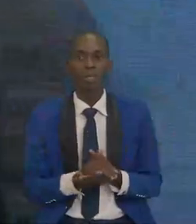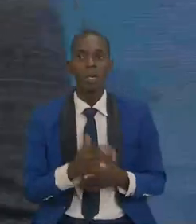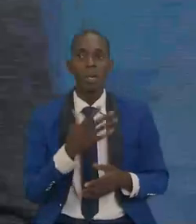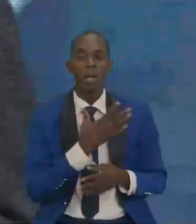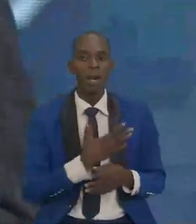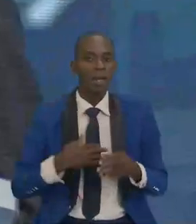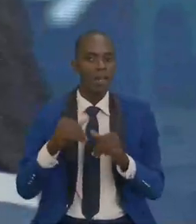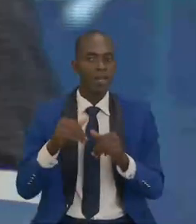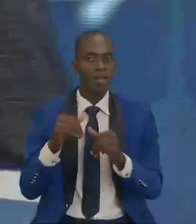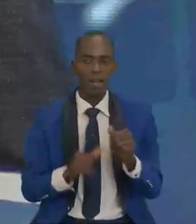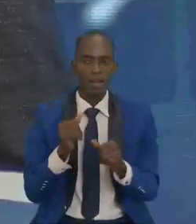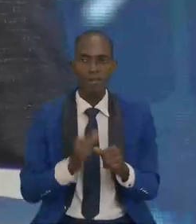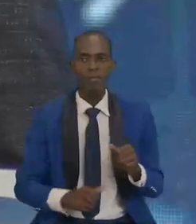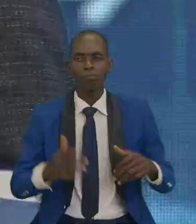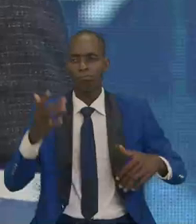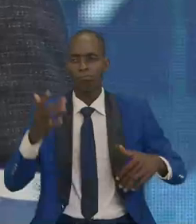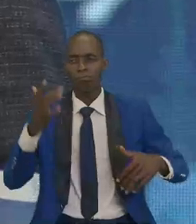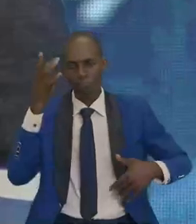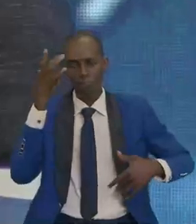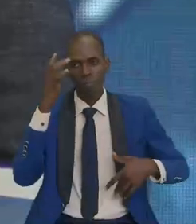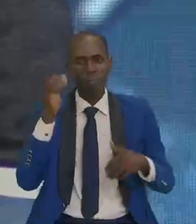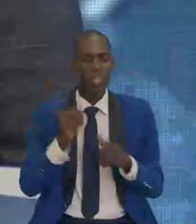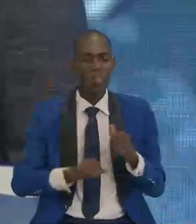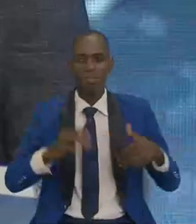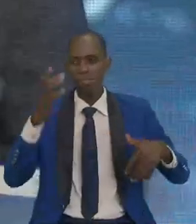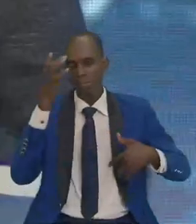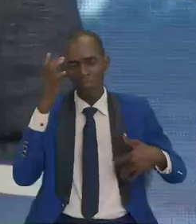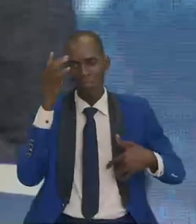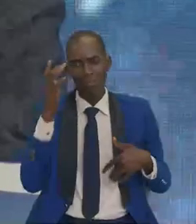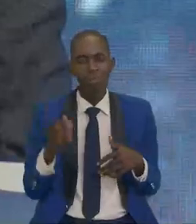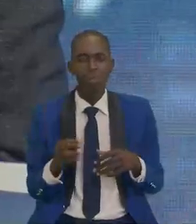Les oreilles sourdes s'ouvriront.